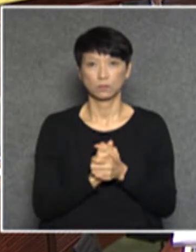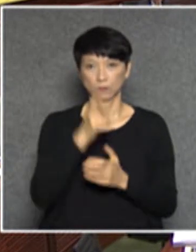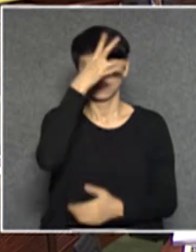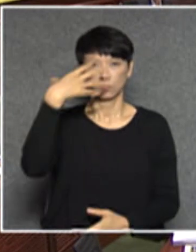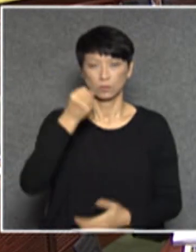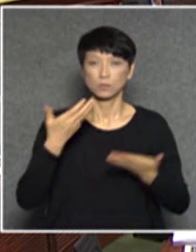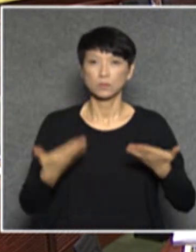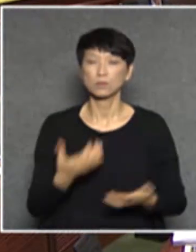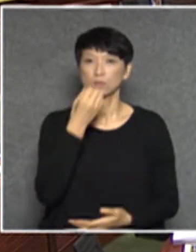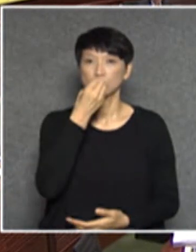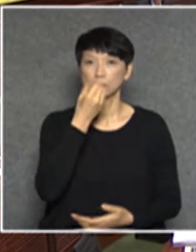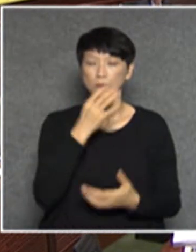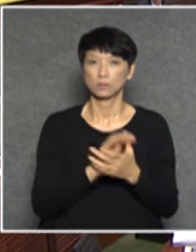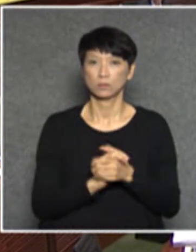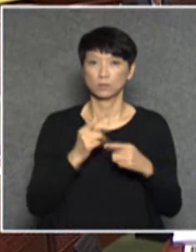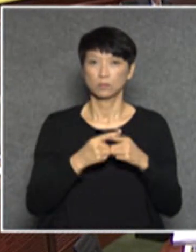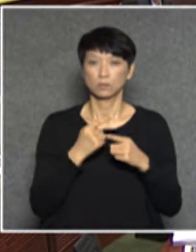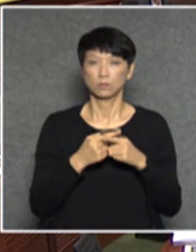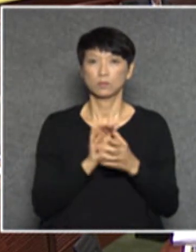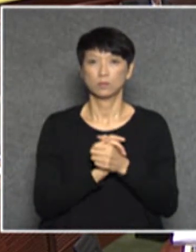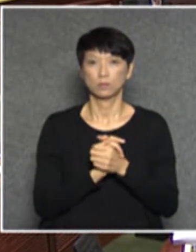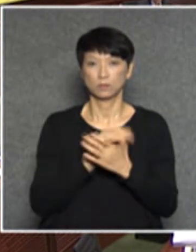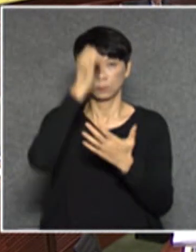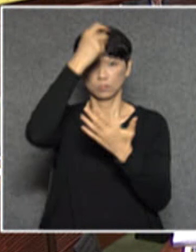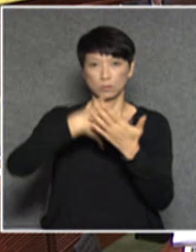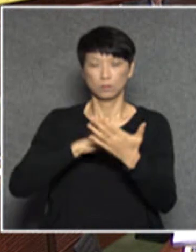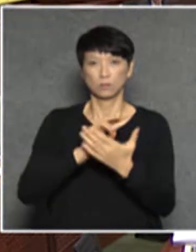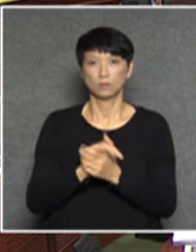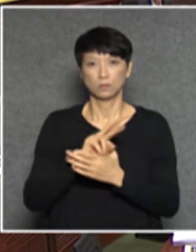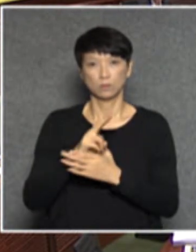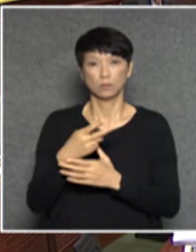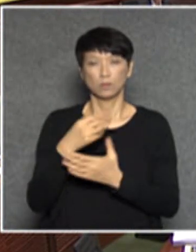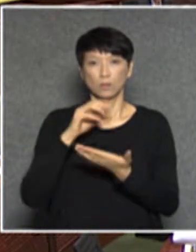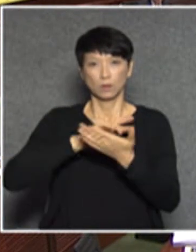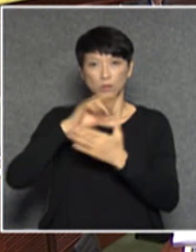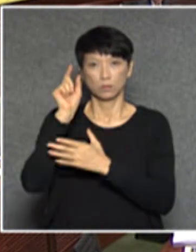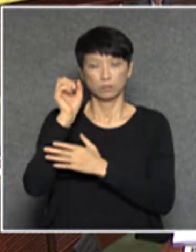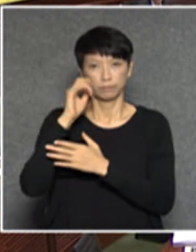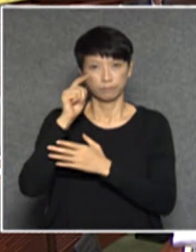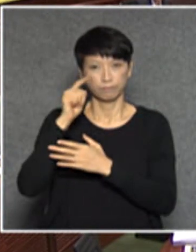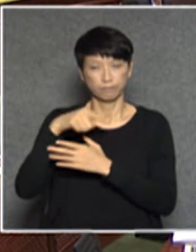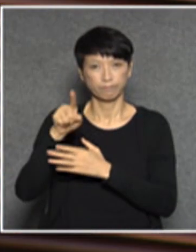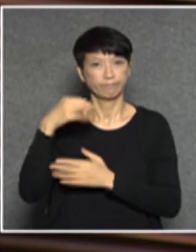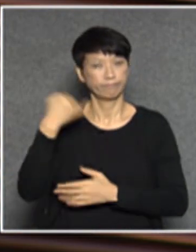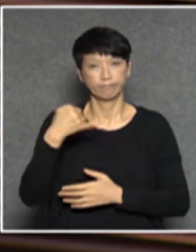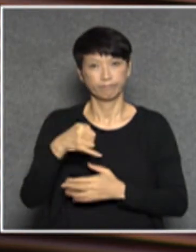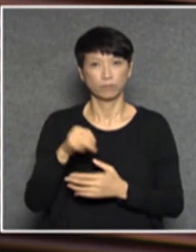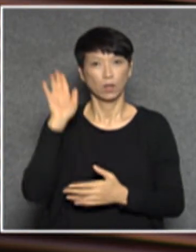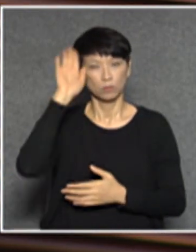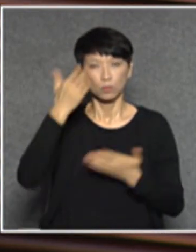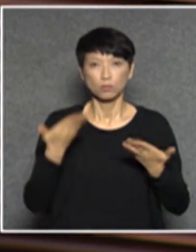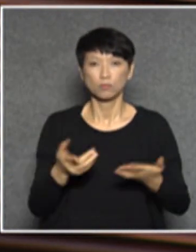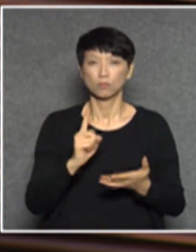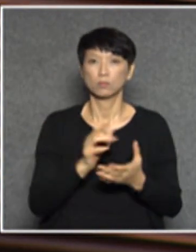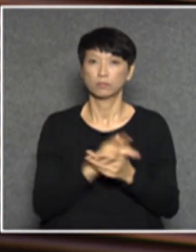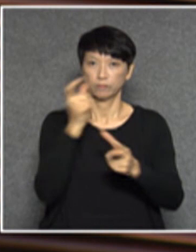在香港已經正式進入後政改時期，正如剛才你說，你多次說未來的施政重點會在